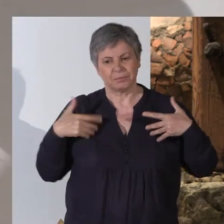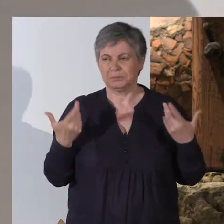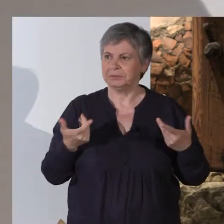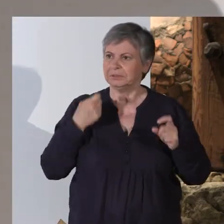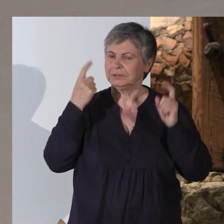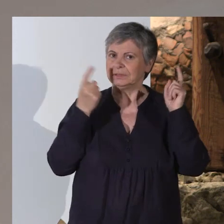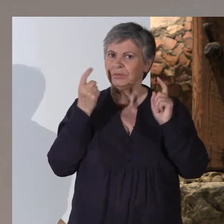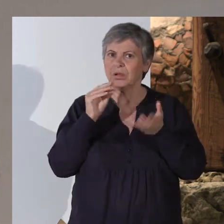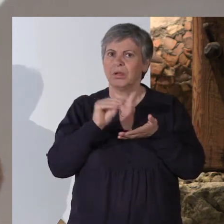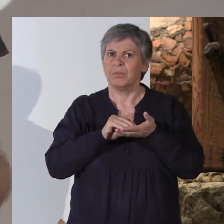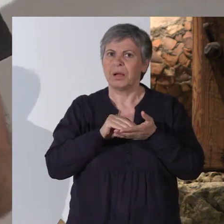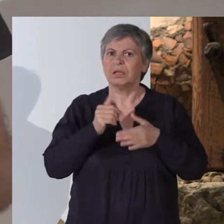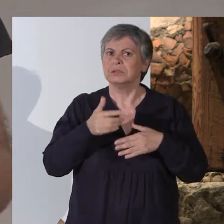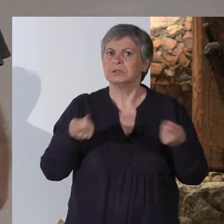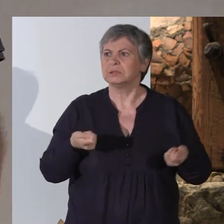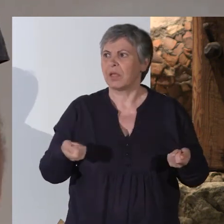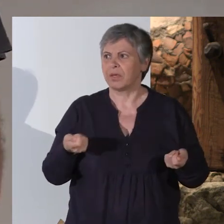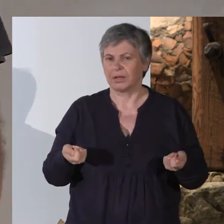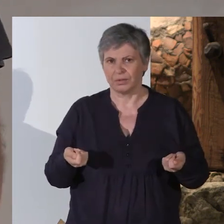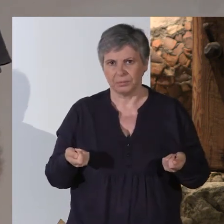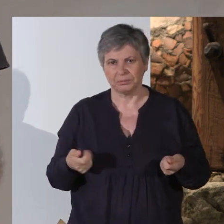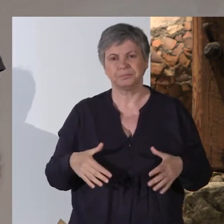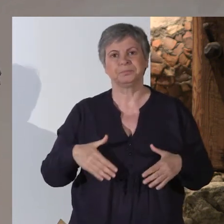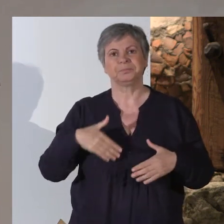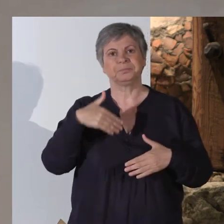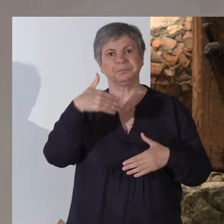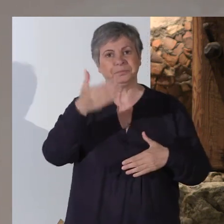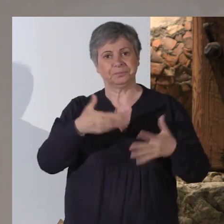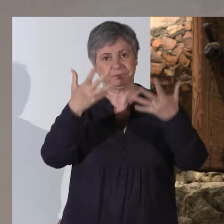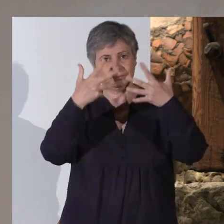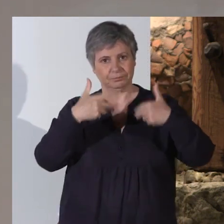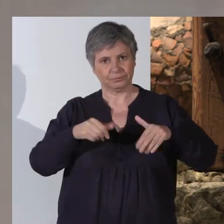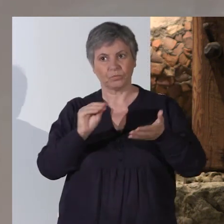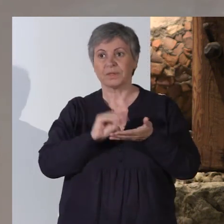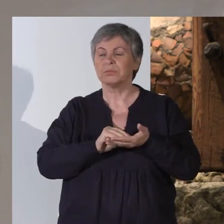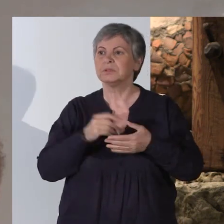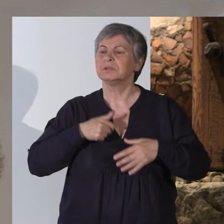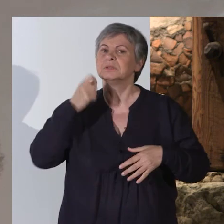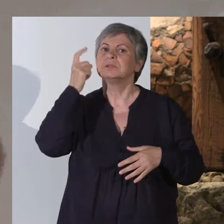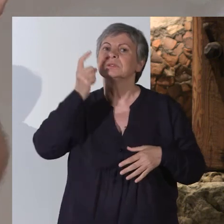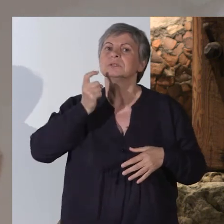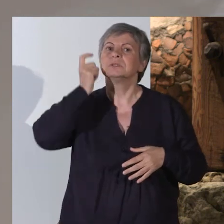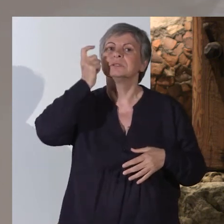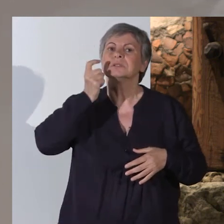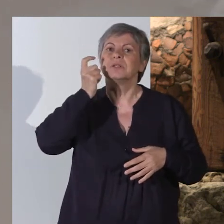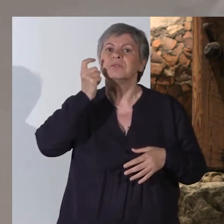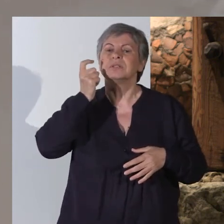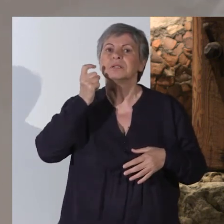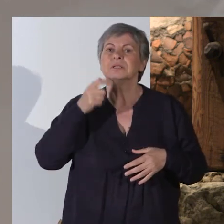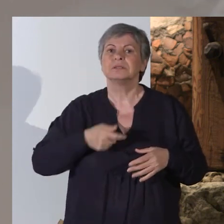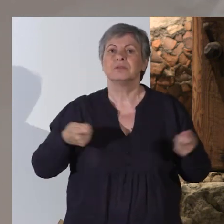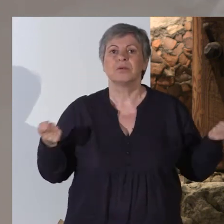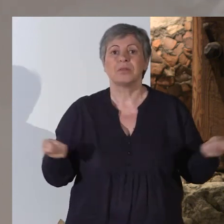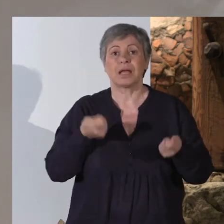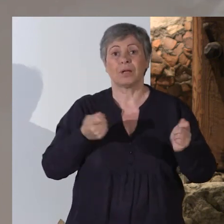κει και πέρα οπότε μπαίνοντας στη διαδικασία της επόμενης παράστασης σκέφτηκα εγώ ότι θα μπορούσαμε να κάνουμε κάτι το οποίο δεν